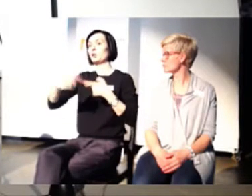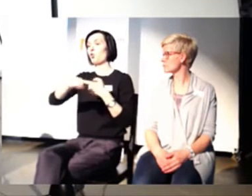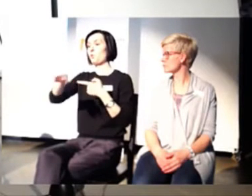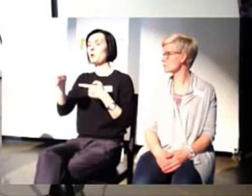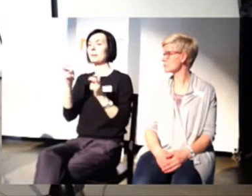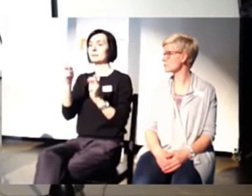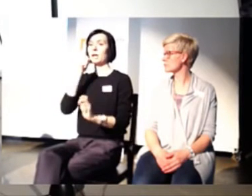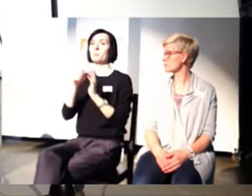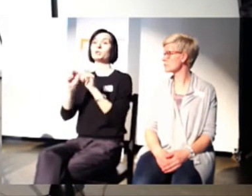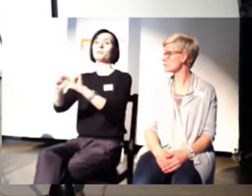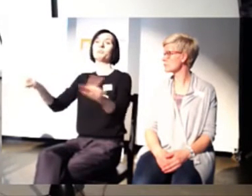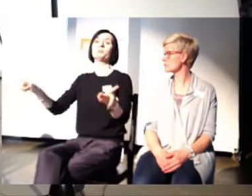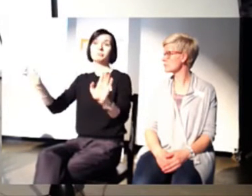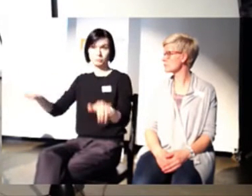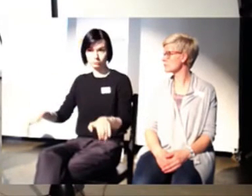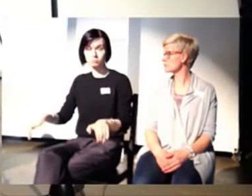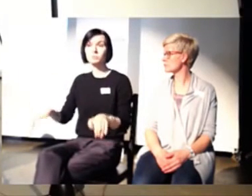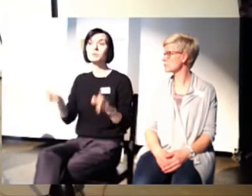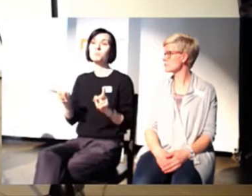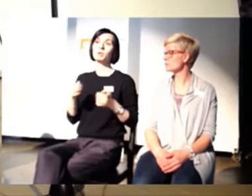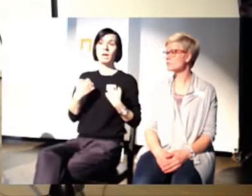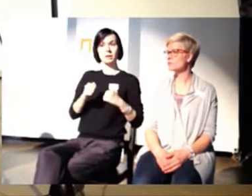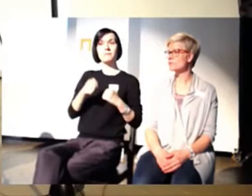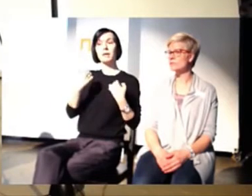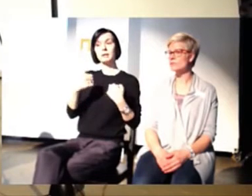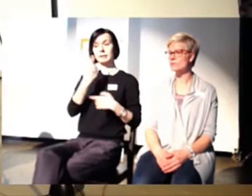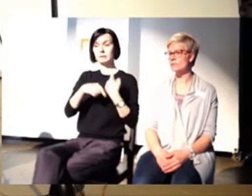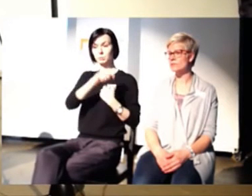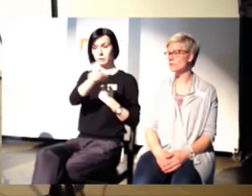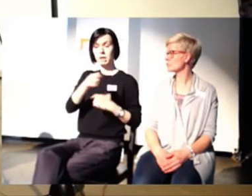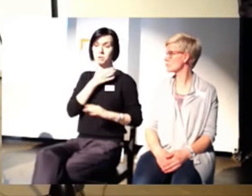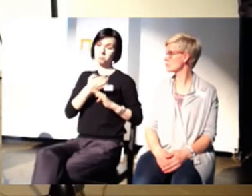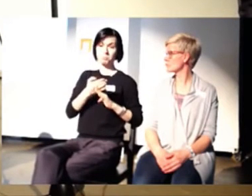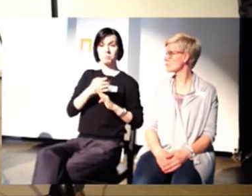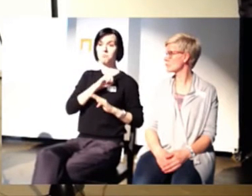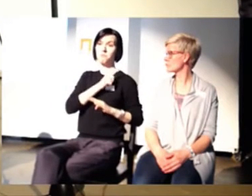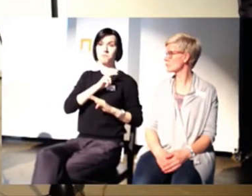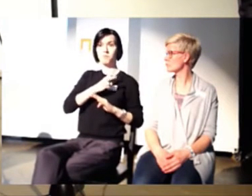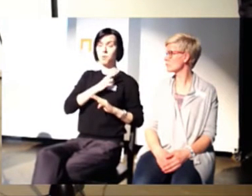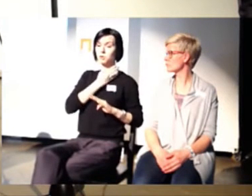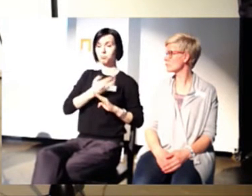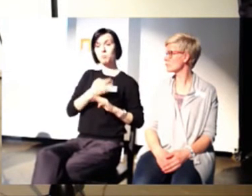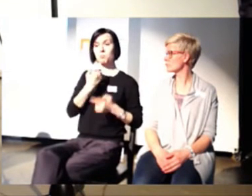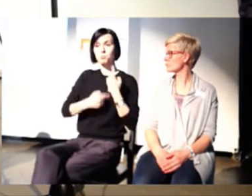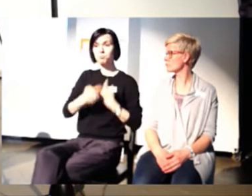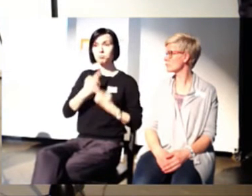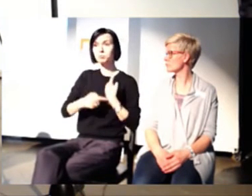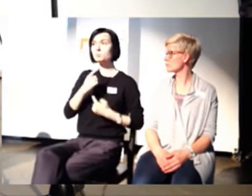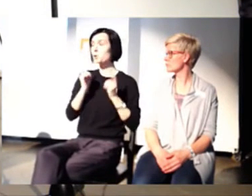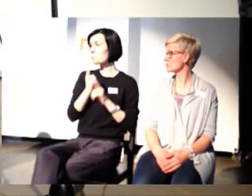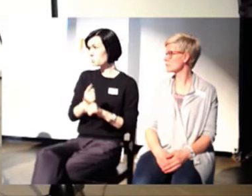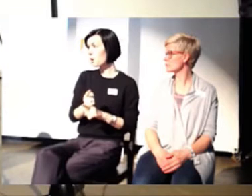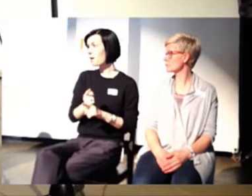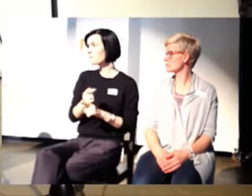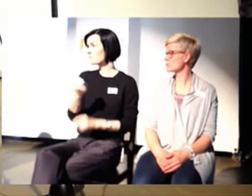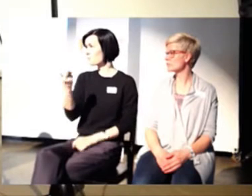Ja meillä on niin kuitenkin ollut näitä aktiivisia keskustelijoita tässä mukana viime vuodesta lähtien. On ja saatiin tännekin nyt sitten